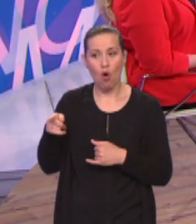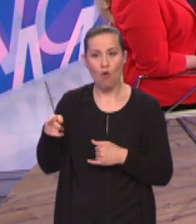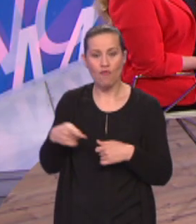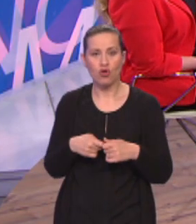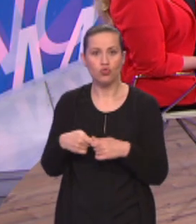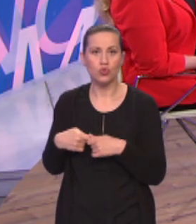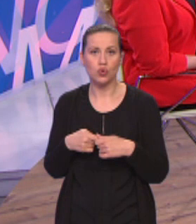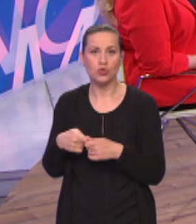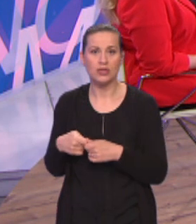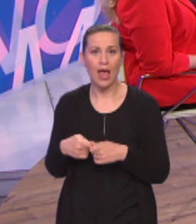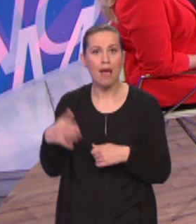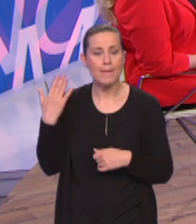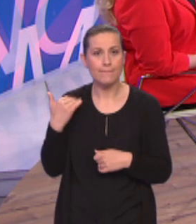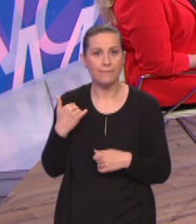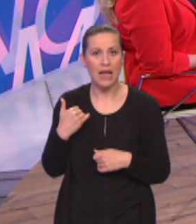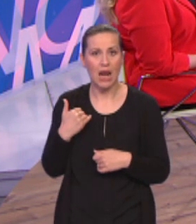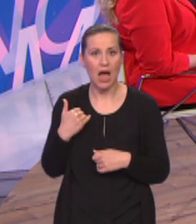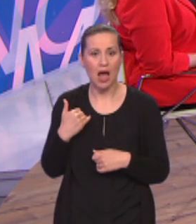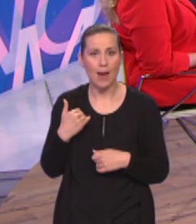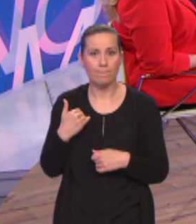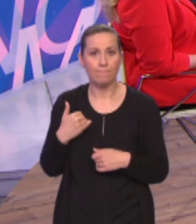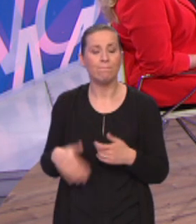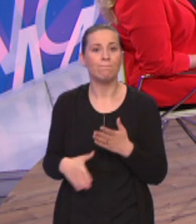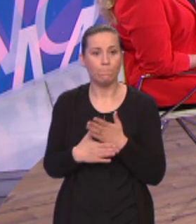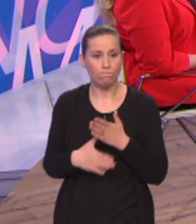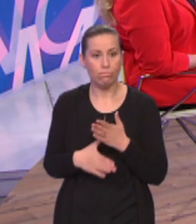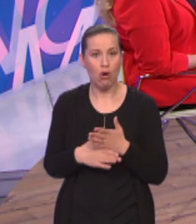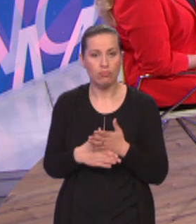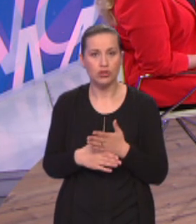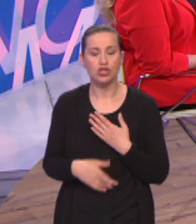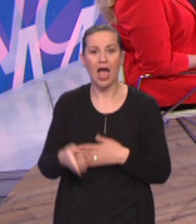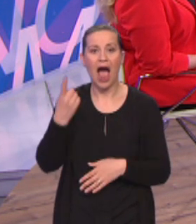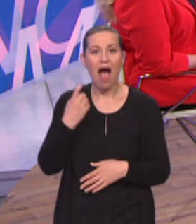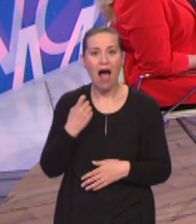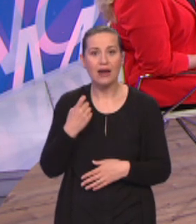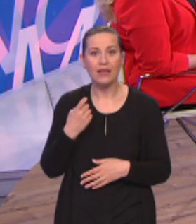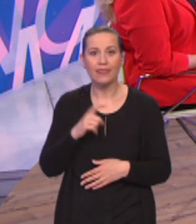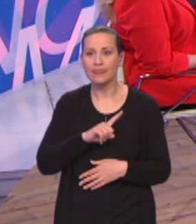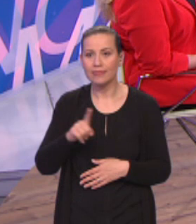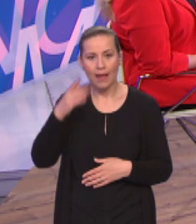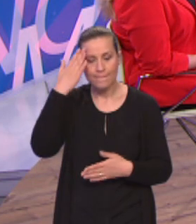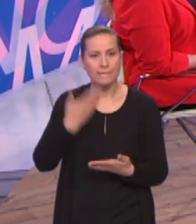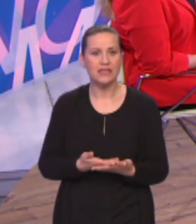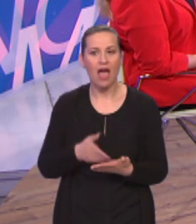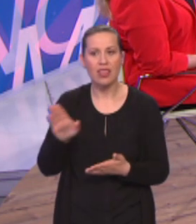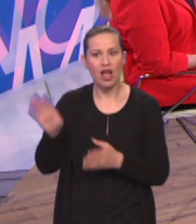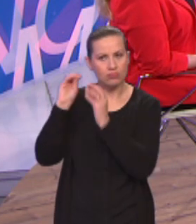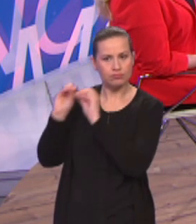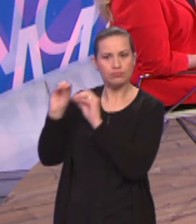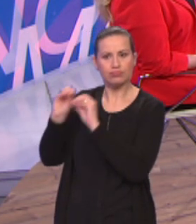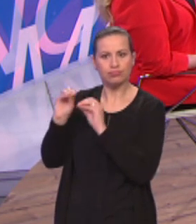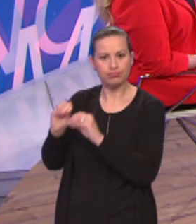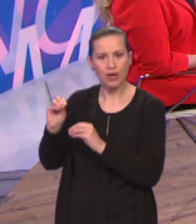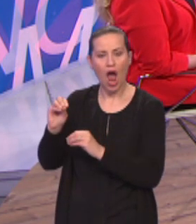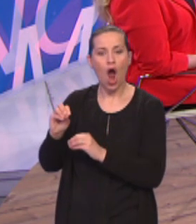udruzi bila itekako na pomoći. Međutim, nepriznavanje njene izobrazbe u